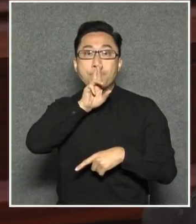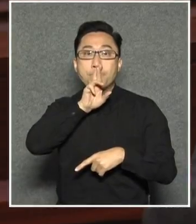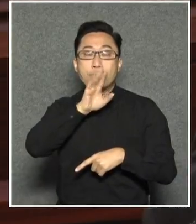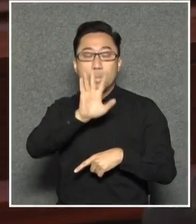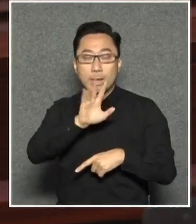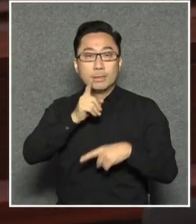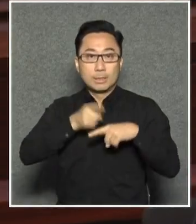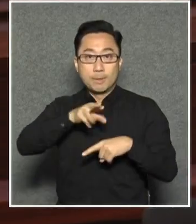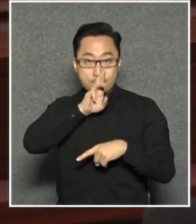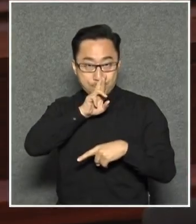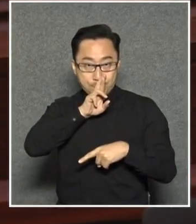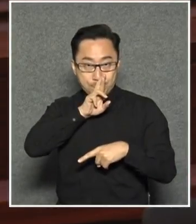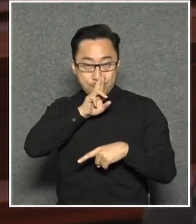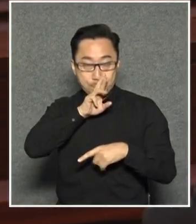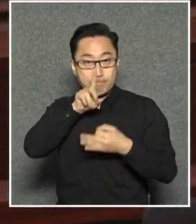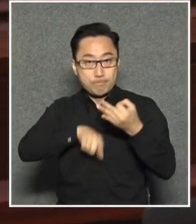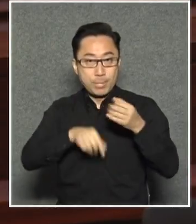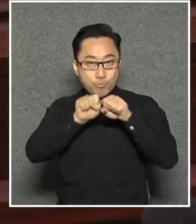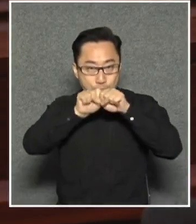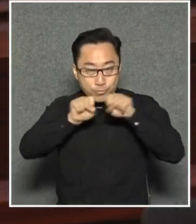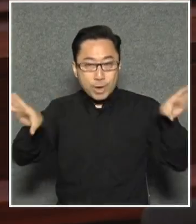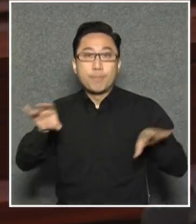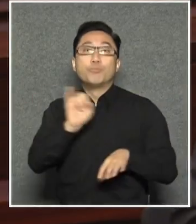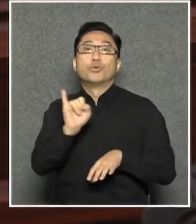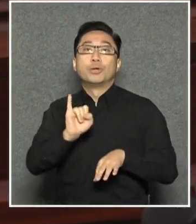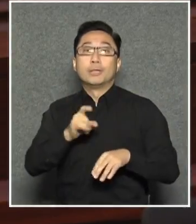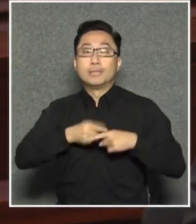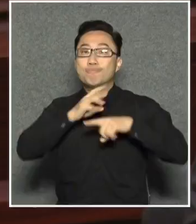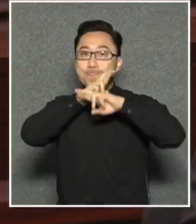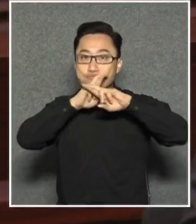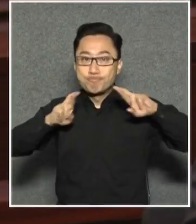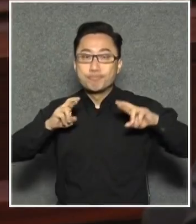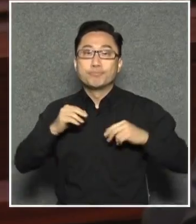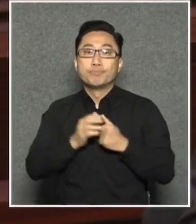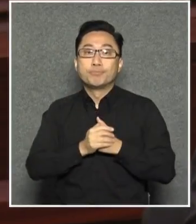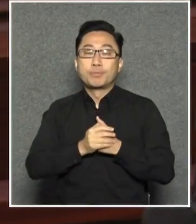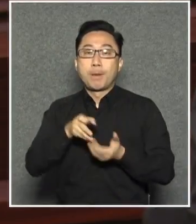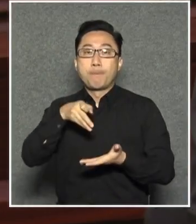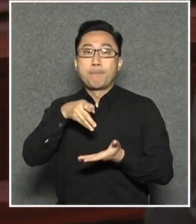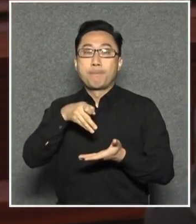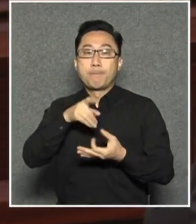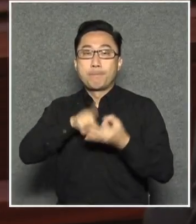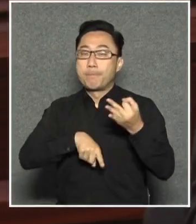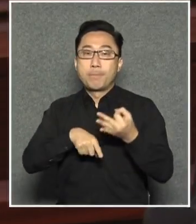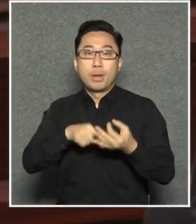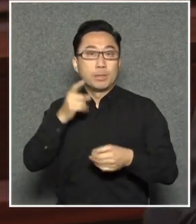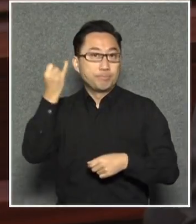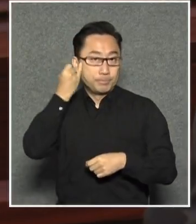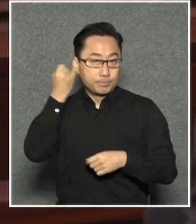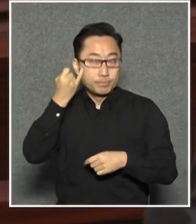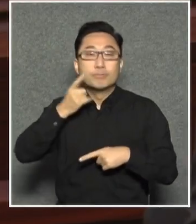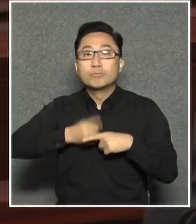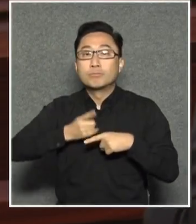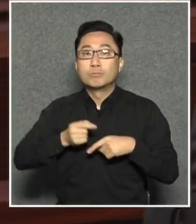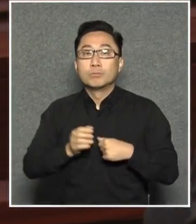話咧係冇可能有任何人知道投咩票，而保障翻呢個不記名嘅實質嘅投票權。咁我認為呢個咧係對選委